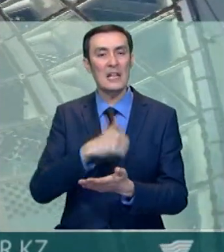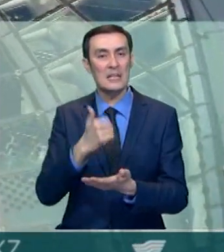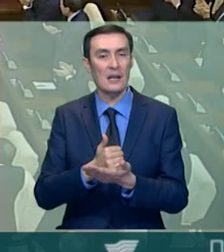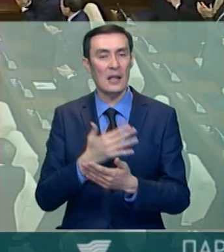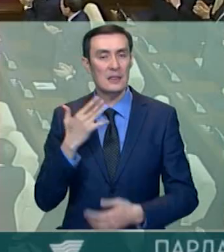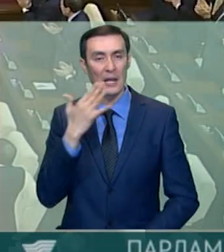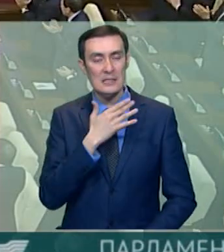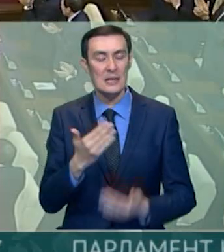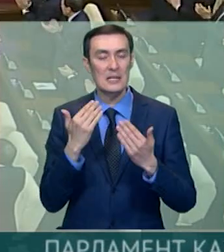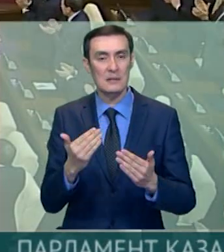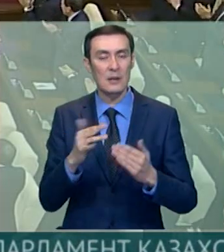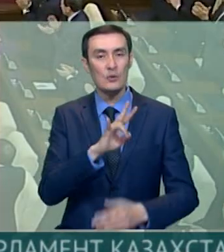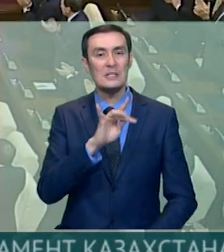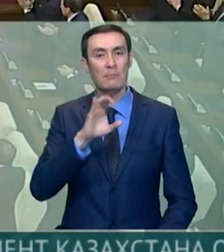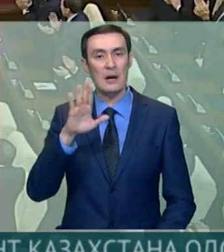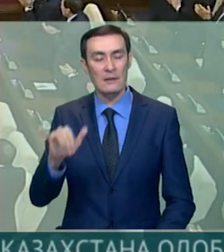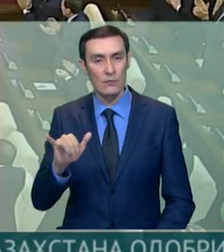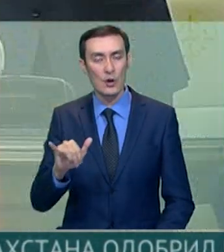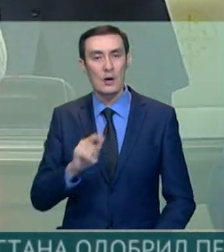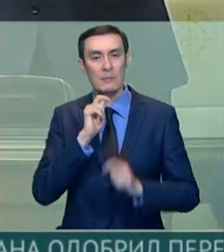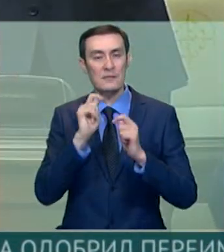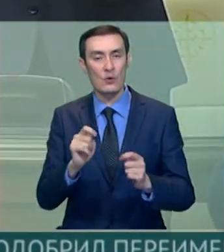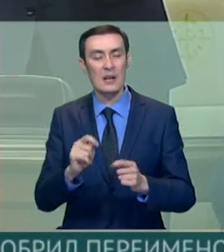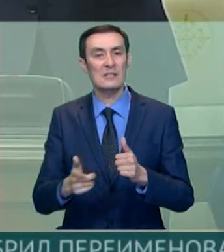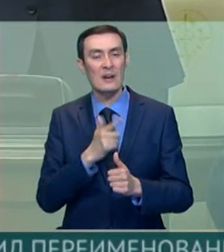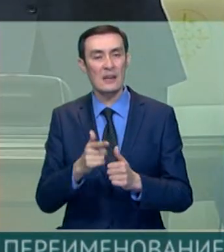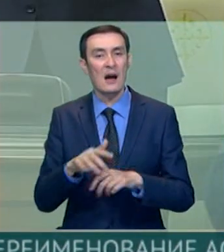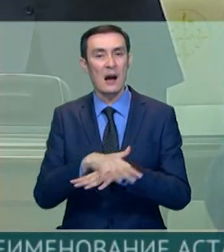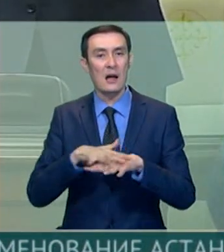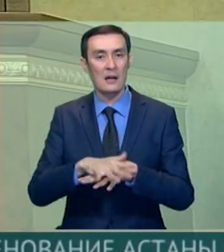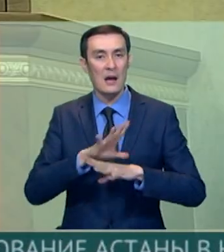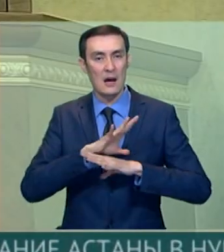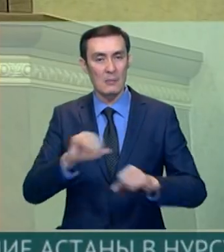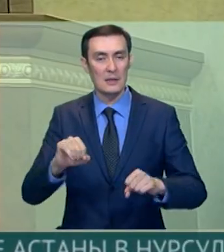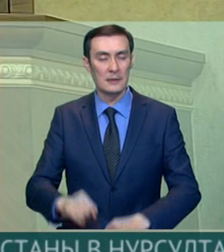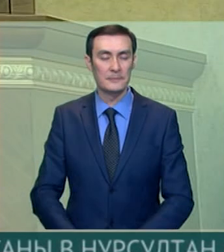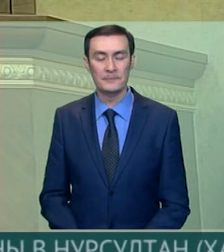нации. И сегодня же Нурсултану Назарбаеву присвоили звание Халык Кахарманы.